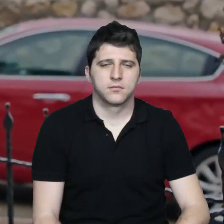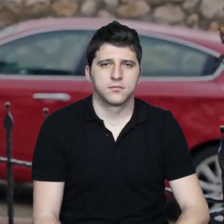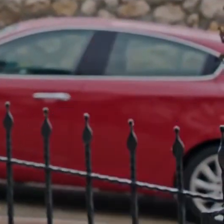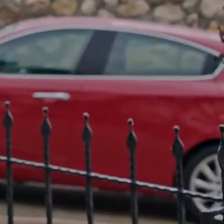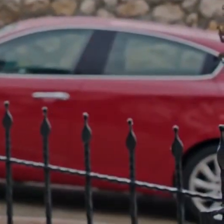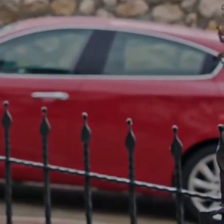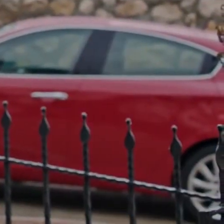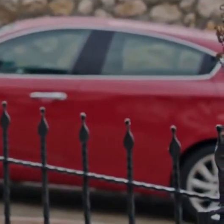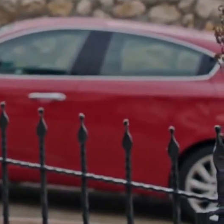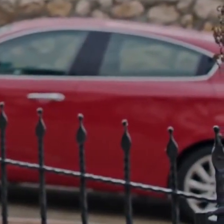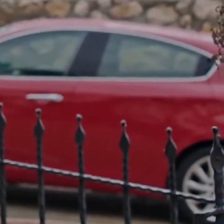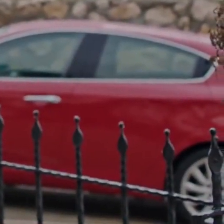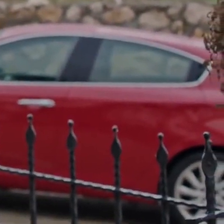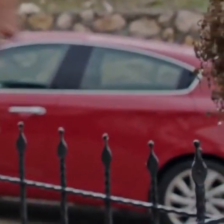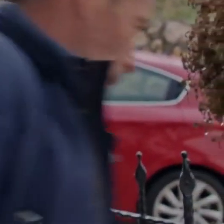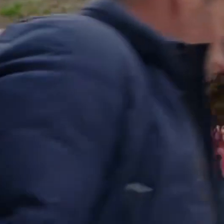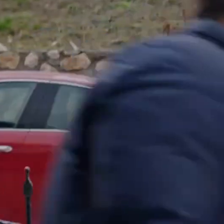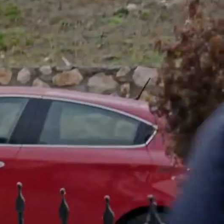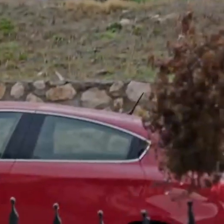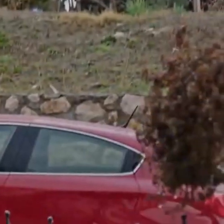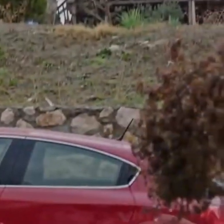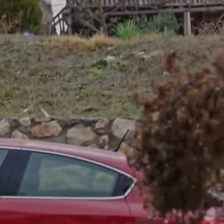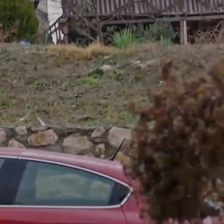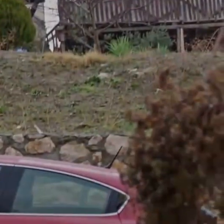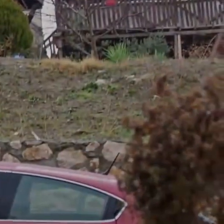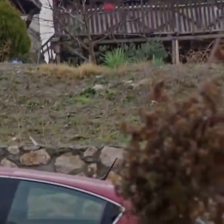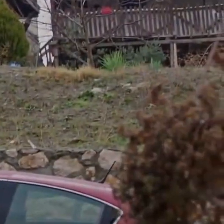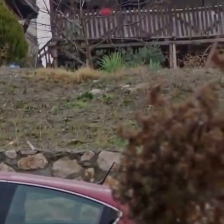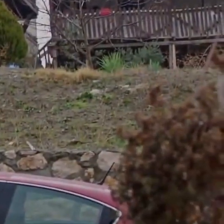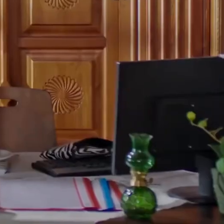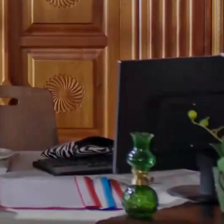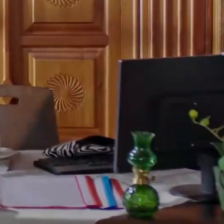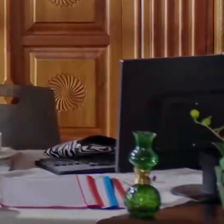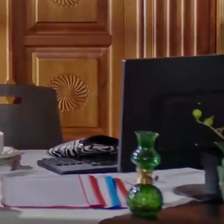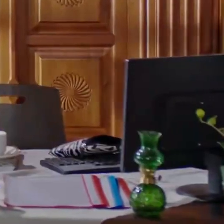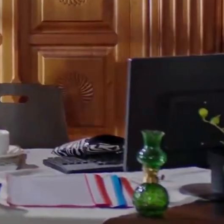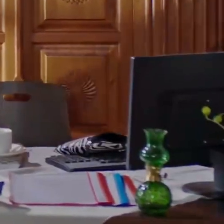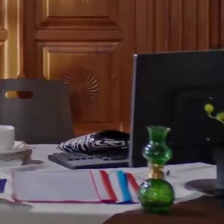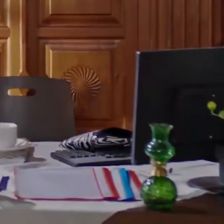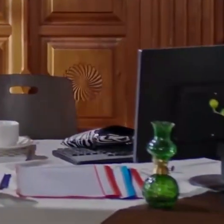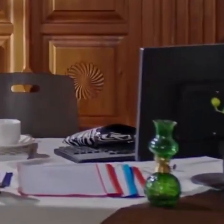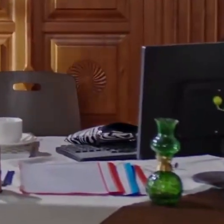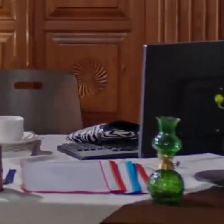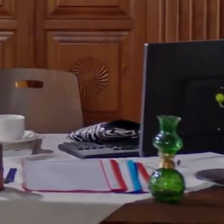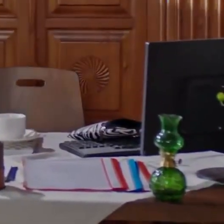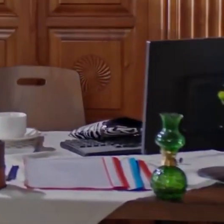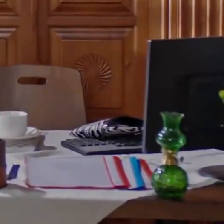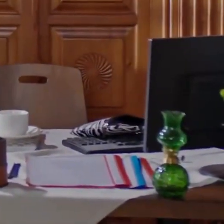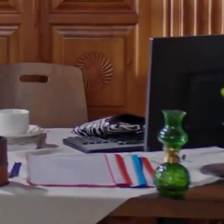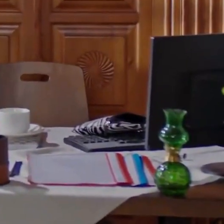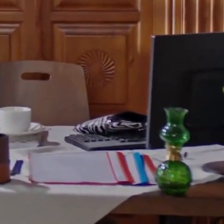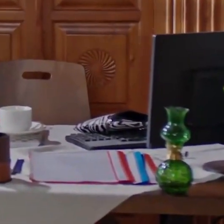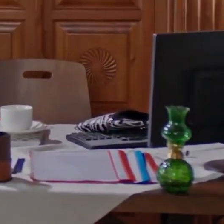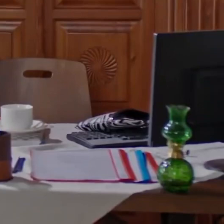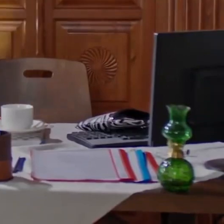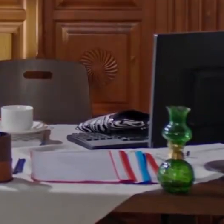İbrahim zaten sokağa göre biraz yukarıda kalan Hisar Konağı'nın sokağındaymış. Alev'in arabası hemen yol kenarında. Alev heyecanla çalışma